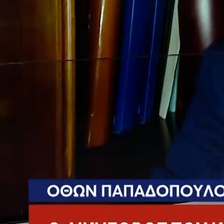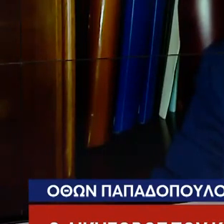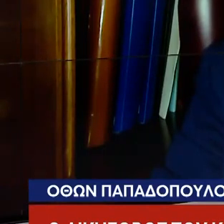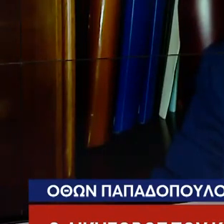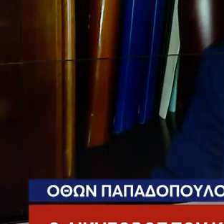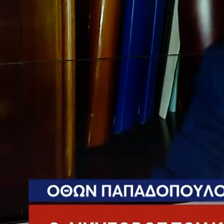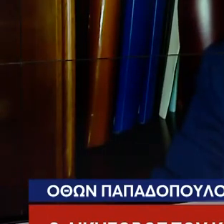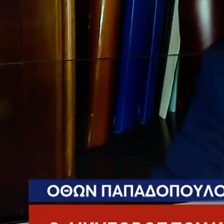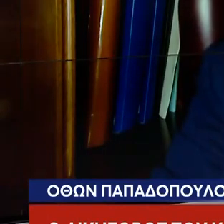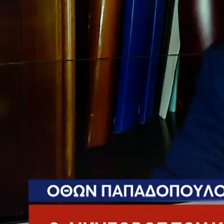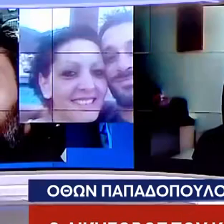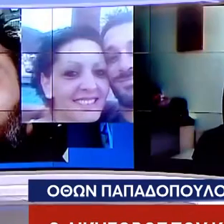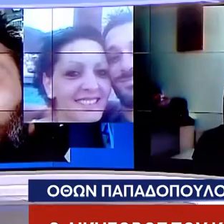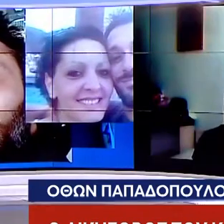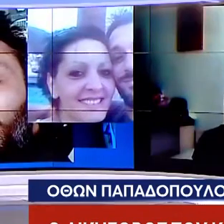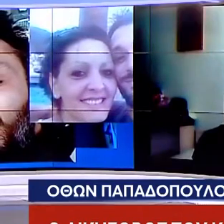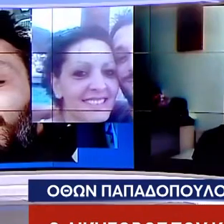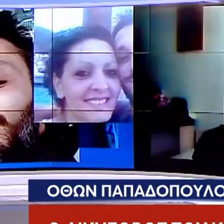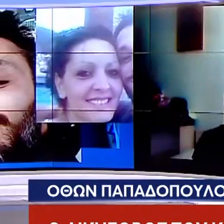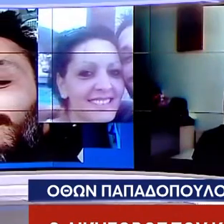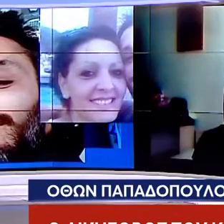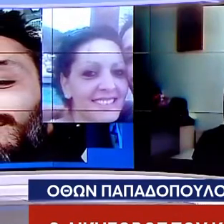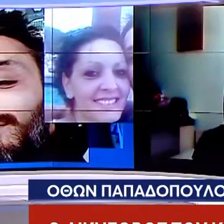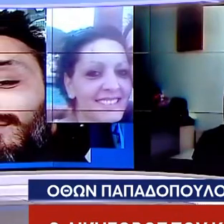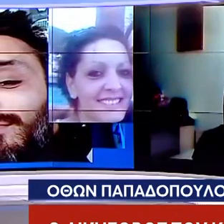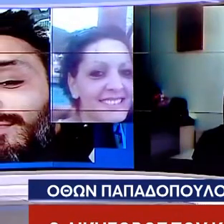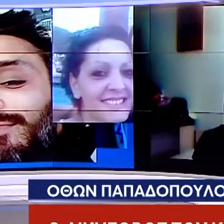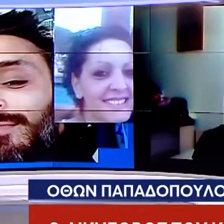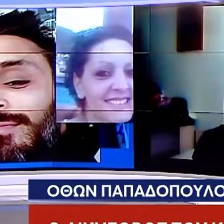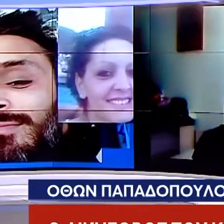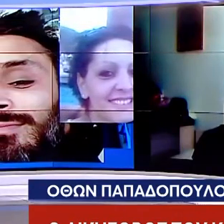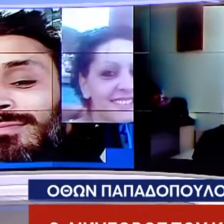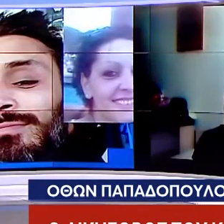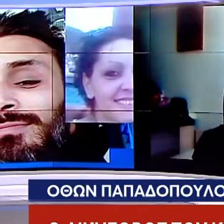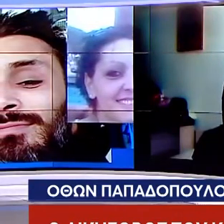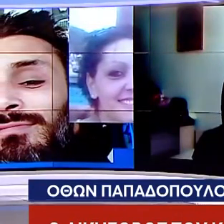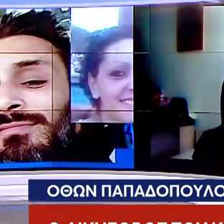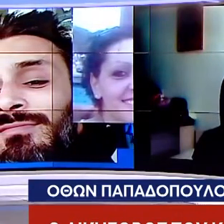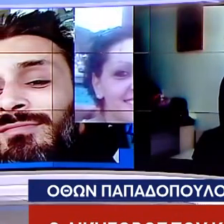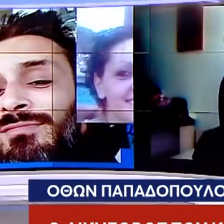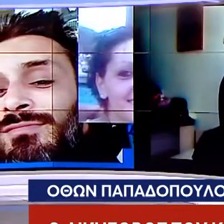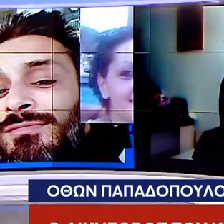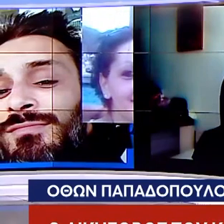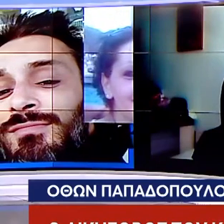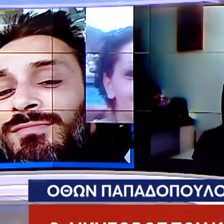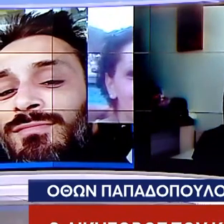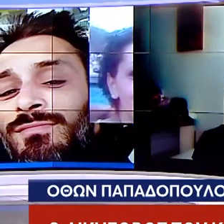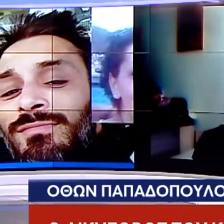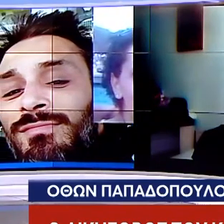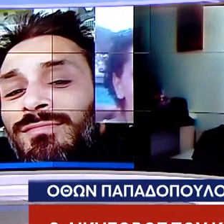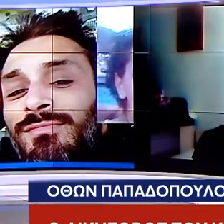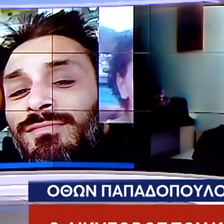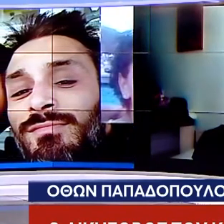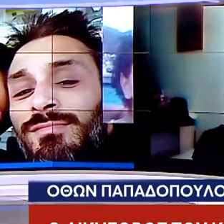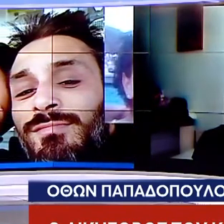πράγματα που σηκώνουν σκέψη και συζήτηση από τους προλαλήσαντες, από τον κύριο Λαμπρόπουλο που μίλησε για ένα απονενοημένο σχέδιο